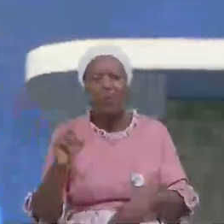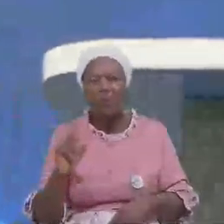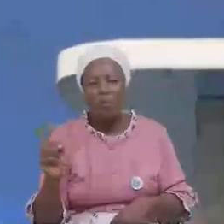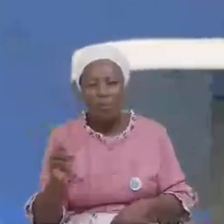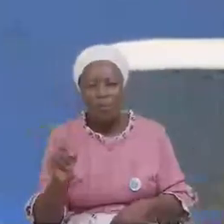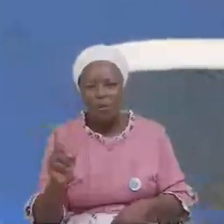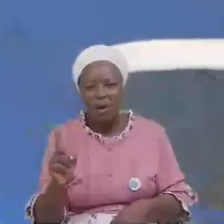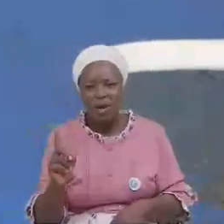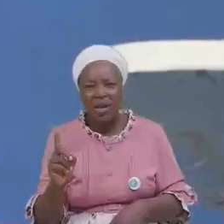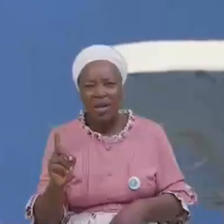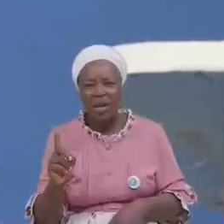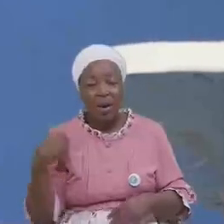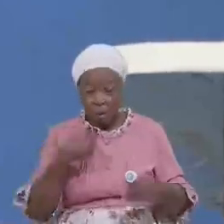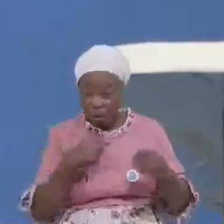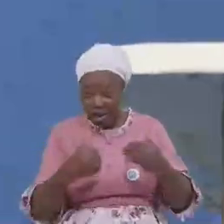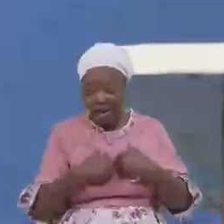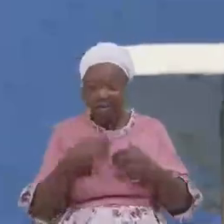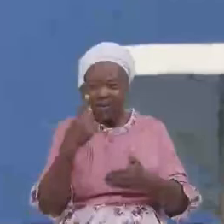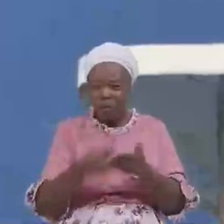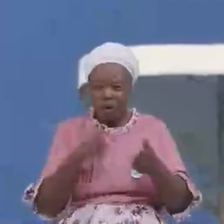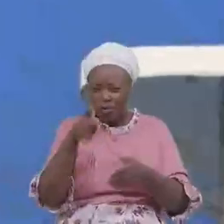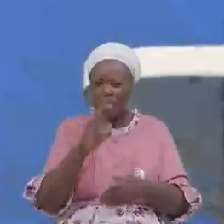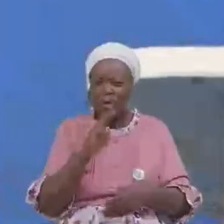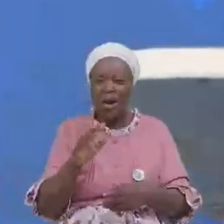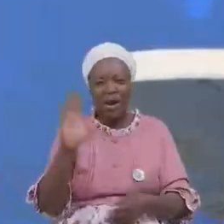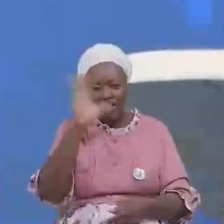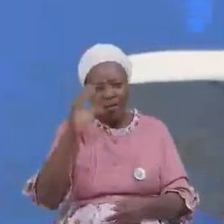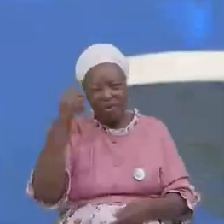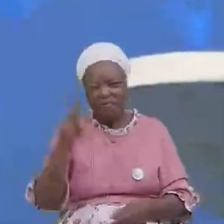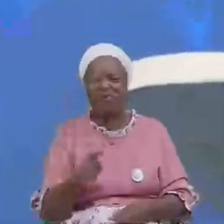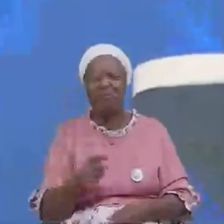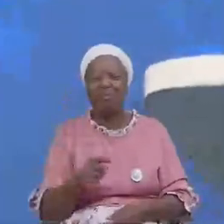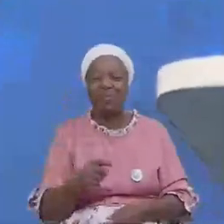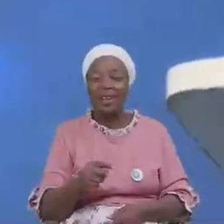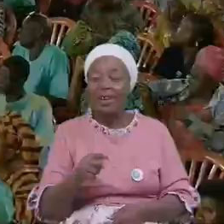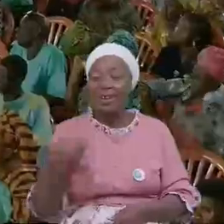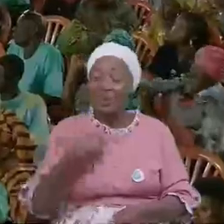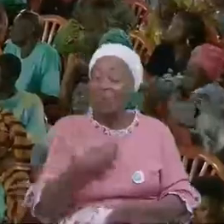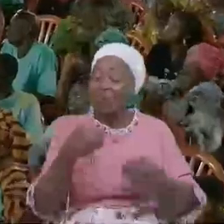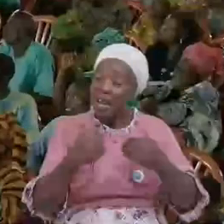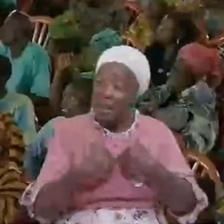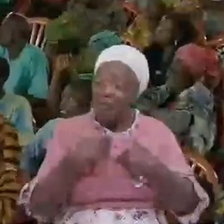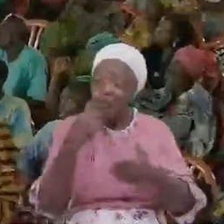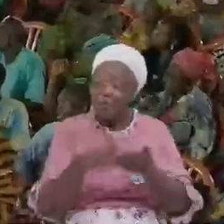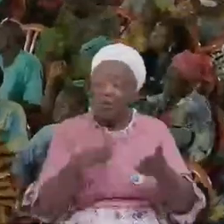Nous avons ce que vous cherchez. J'ai dit, nous avons ce que vous cherchez.